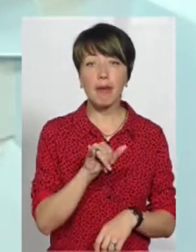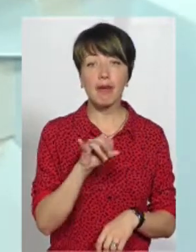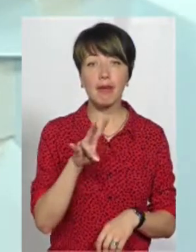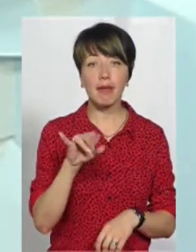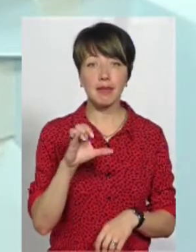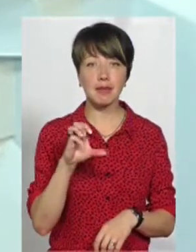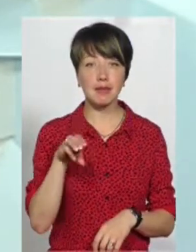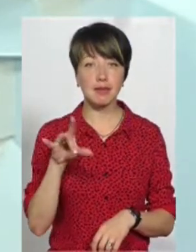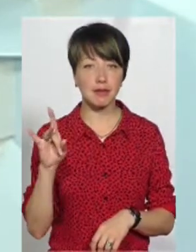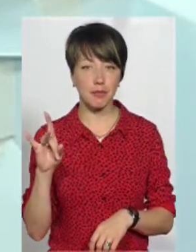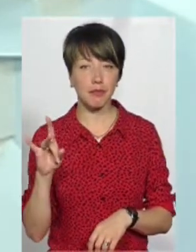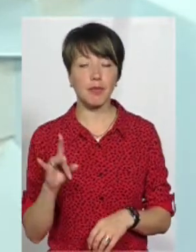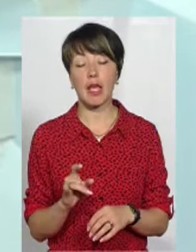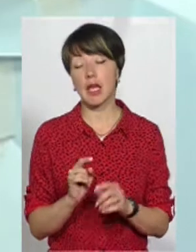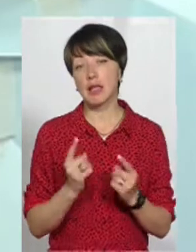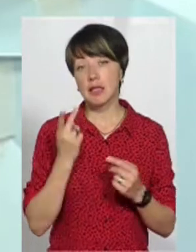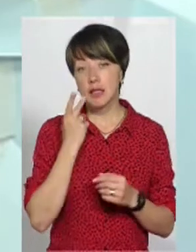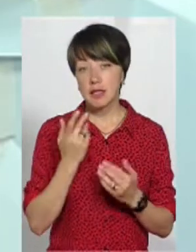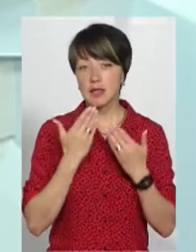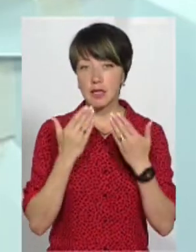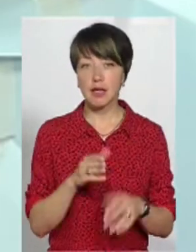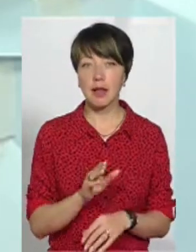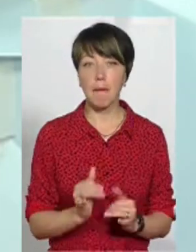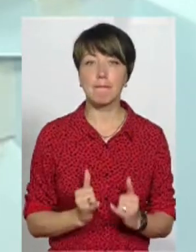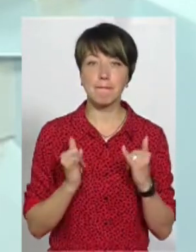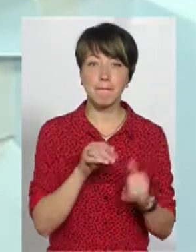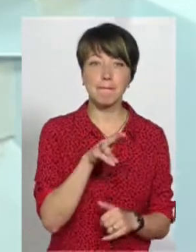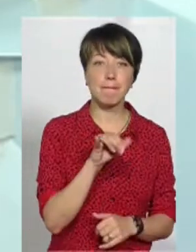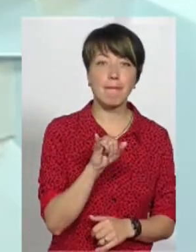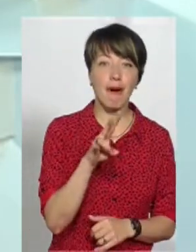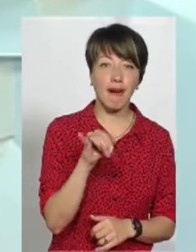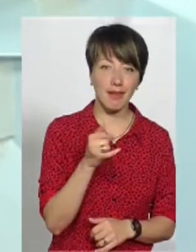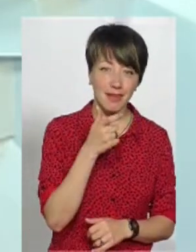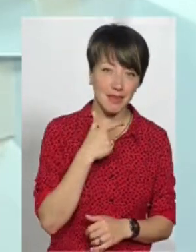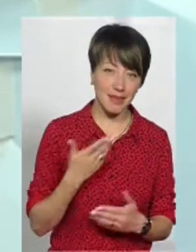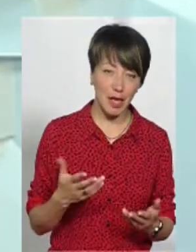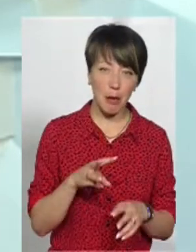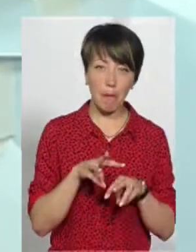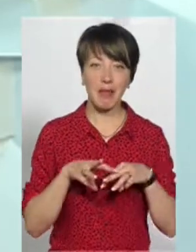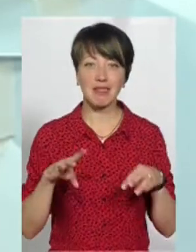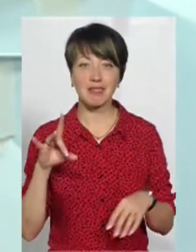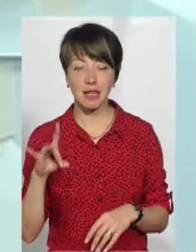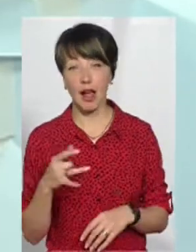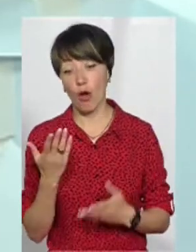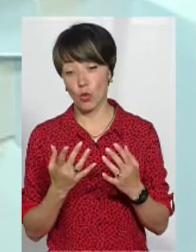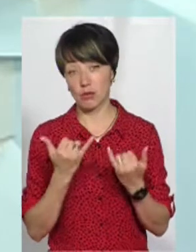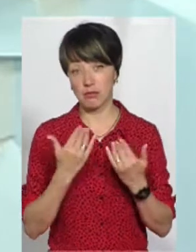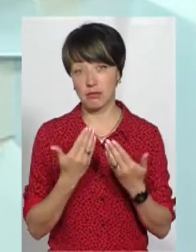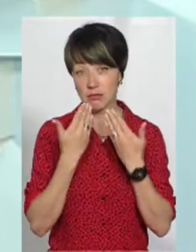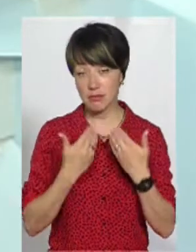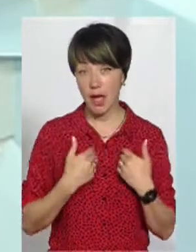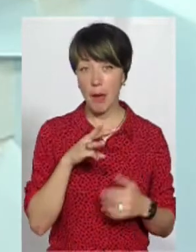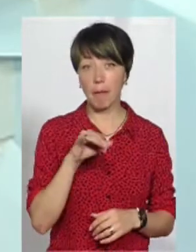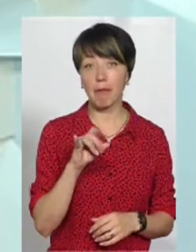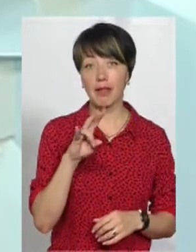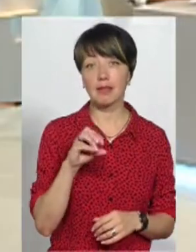І зазвичай звертаються «пані міністр». Але якщо до мене хтось звертається «міністерка», для мене